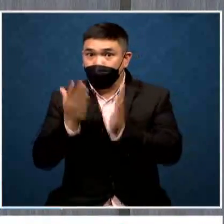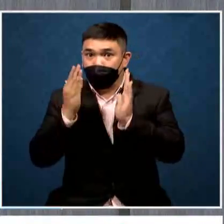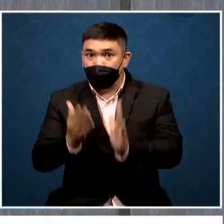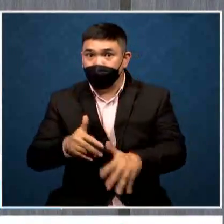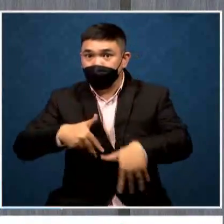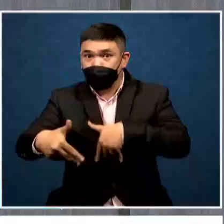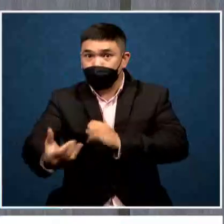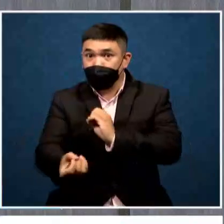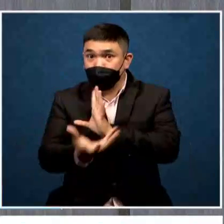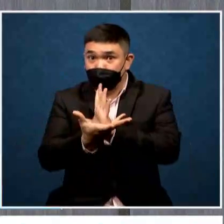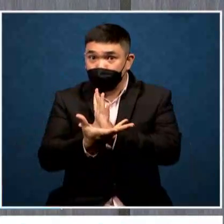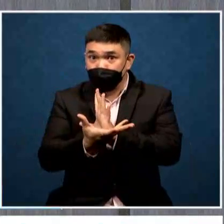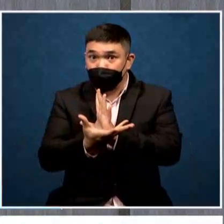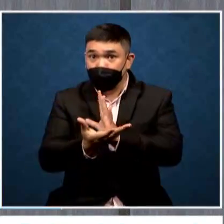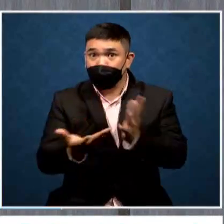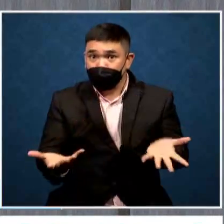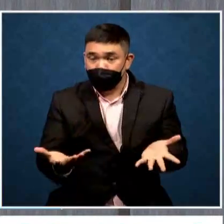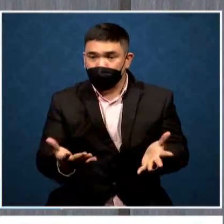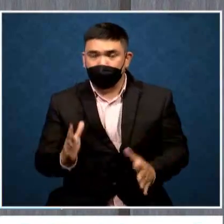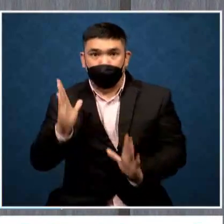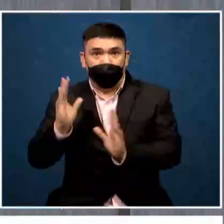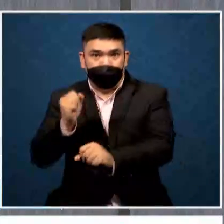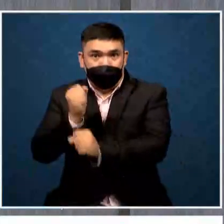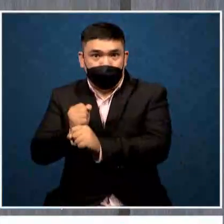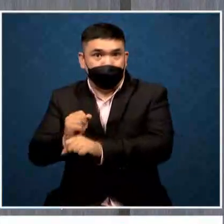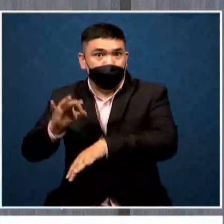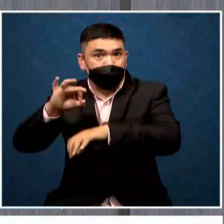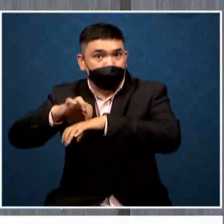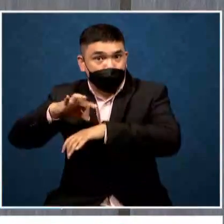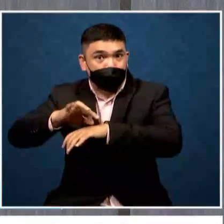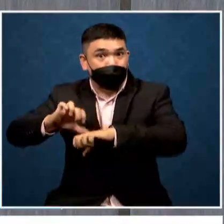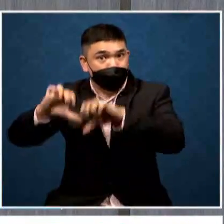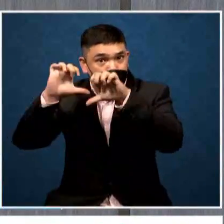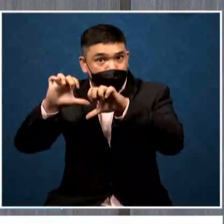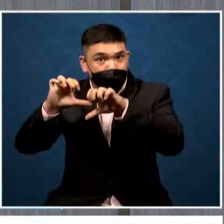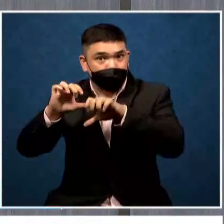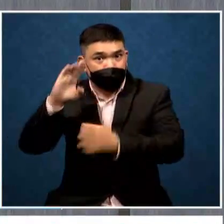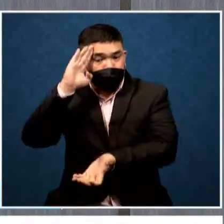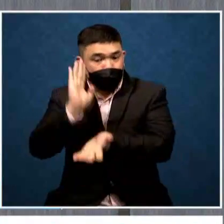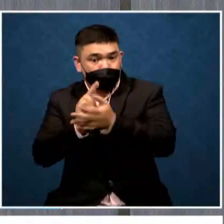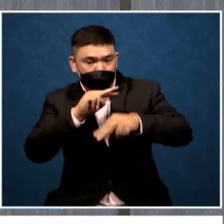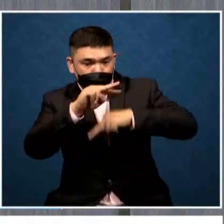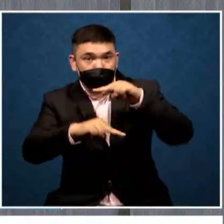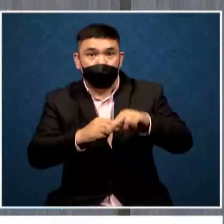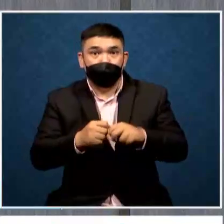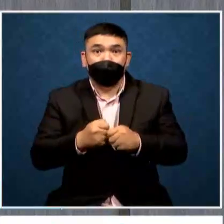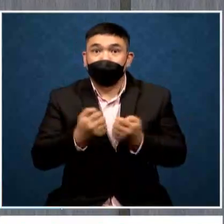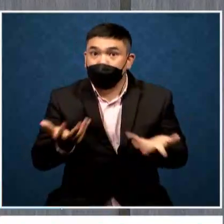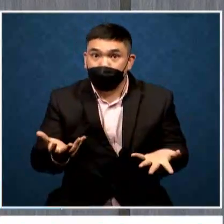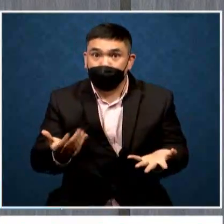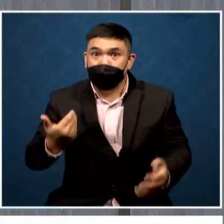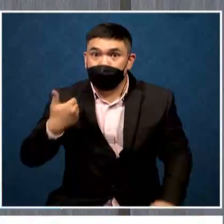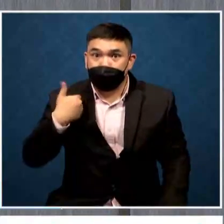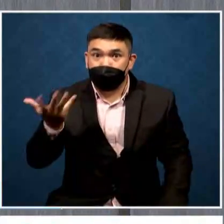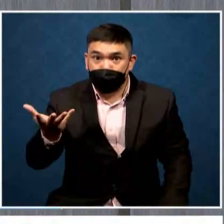รื่องนี้ทั้งเจ้าหน้าที่ที่เกี่ยวข้องทั้งหมดมีการตรวจสอบกันหรือไม่อย่างไร